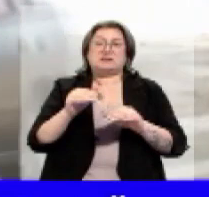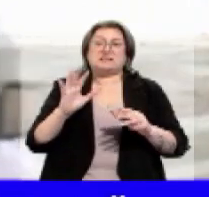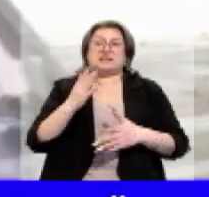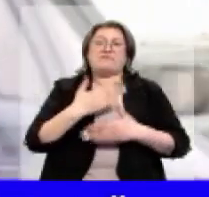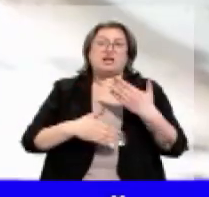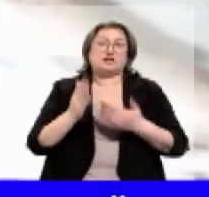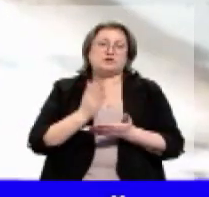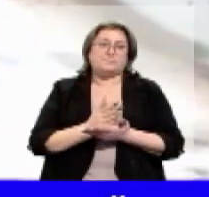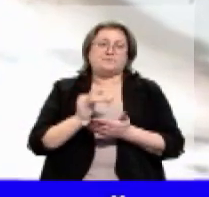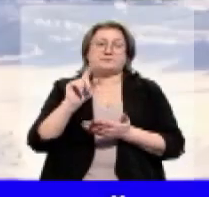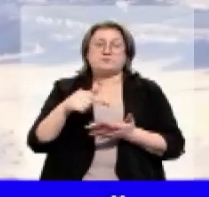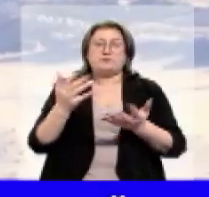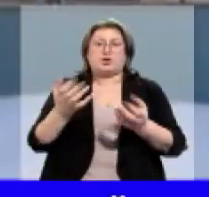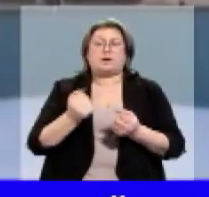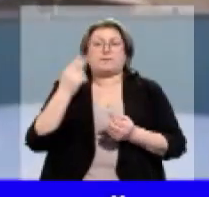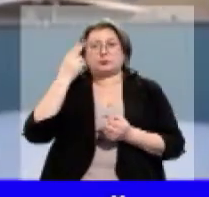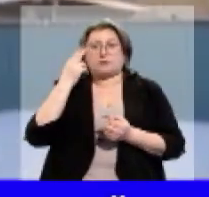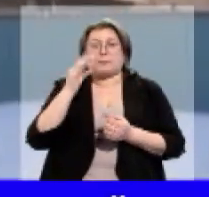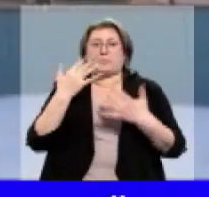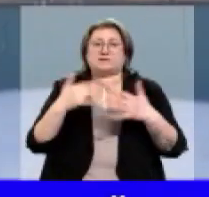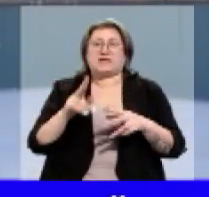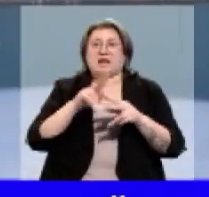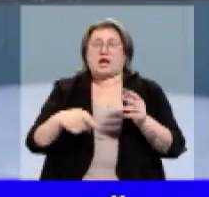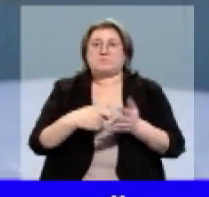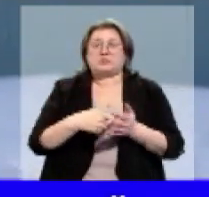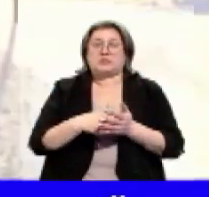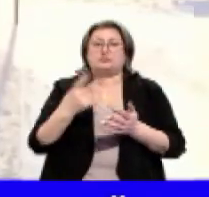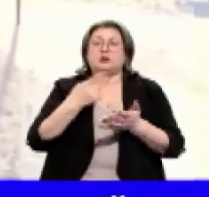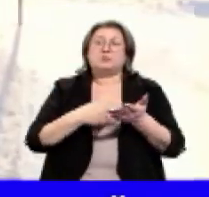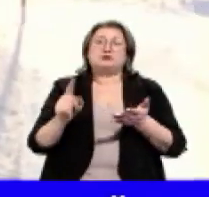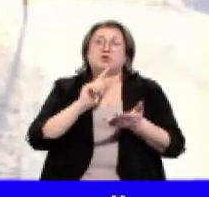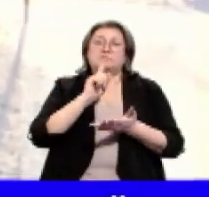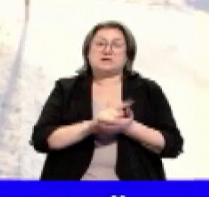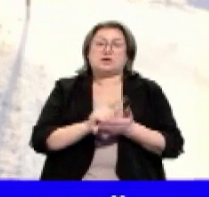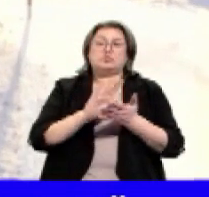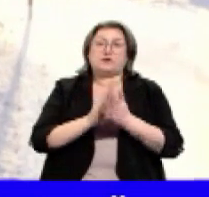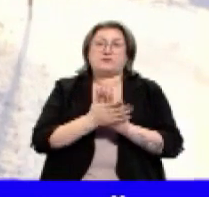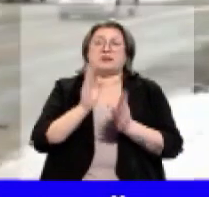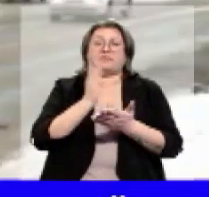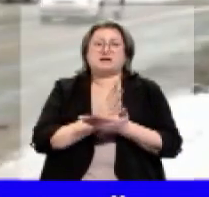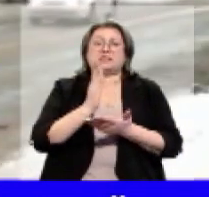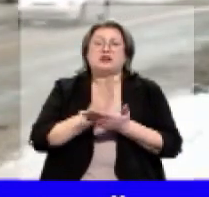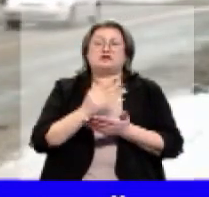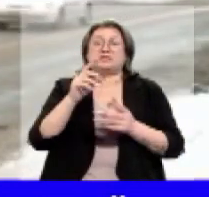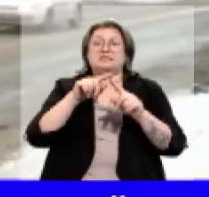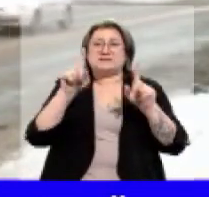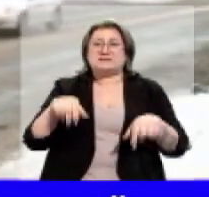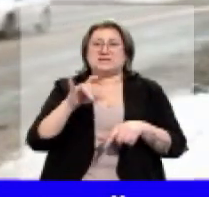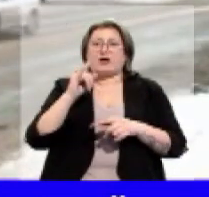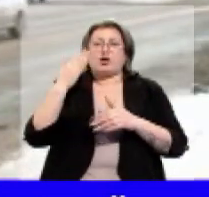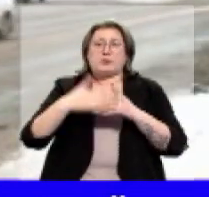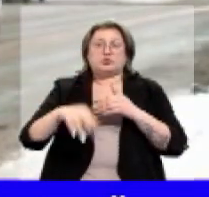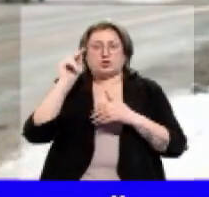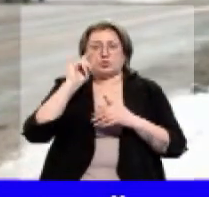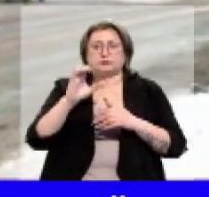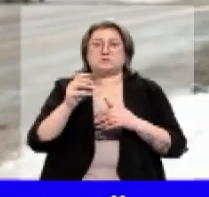детей с инвалидностью, а также получатели пособия по потере кормильца. Стоит отметить, что обязательным условием является наличие сертификата об